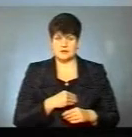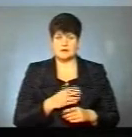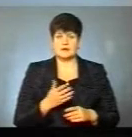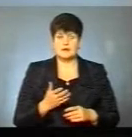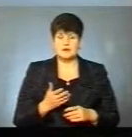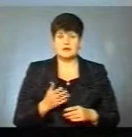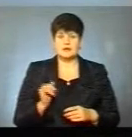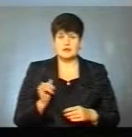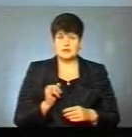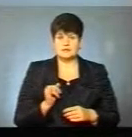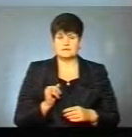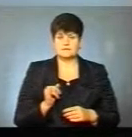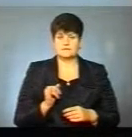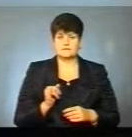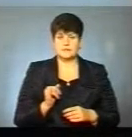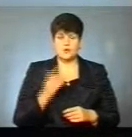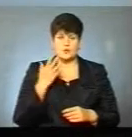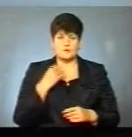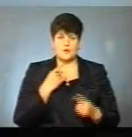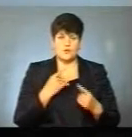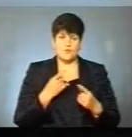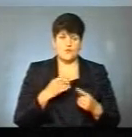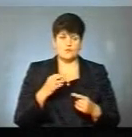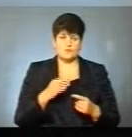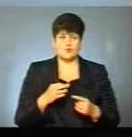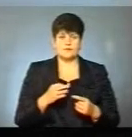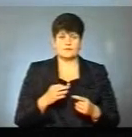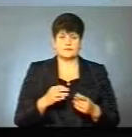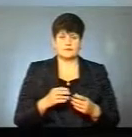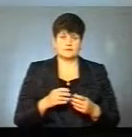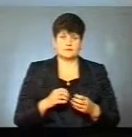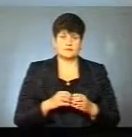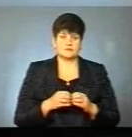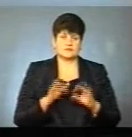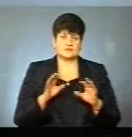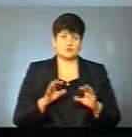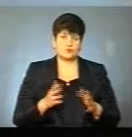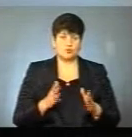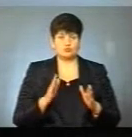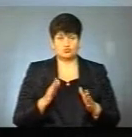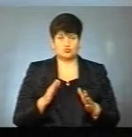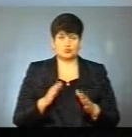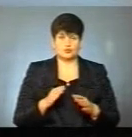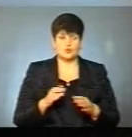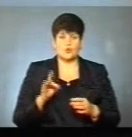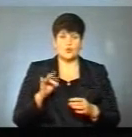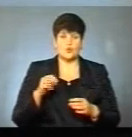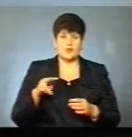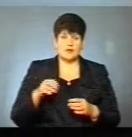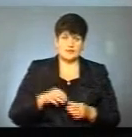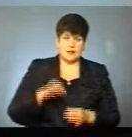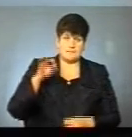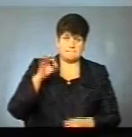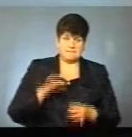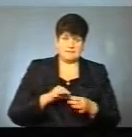і зрештою, навіть коли ми говоримо так про такий колапс законодавства, чи будуть міряти рулетками, якщо